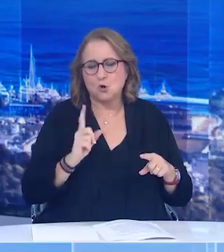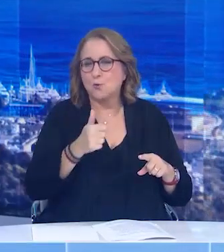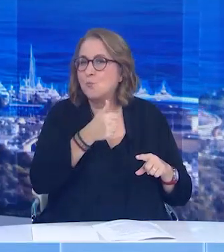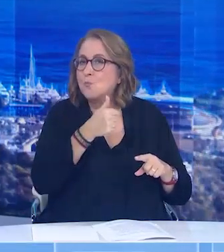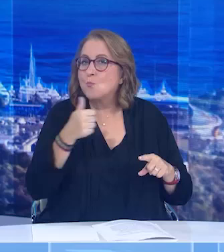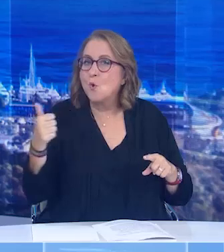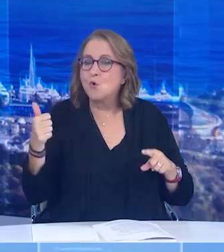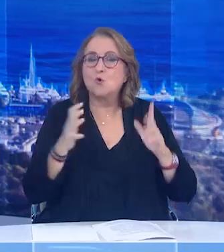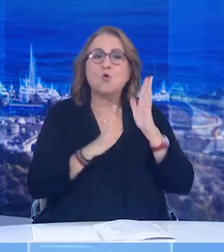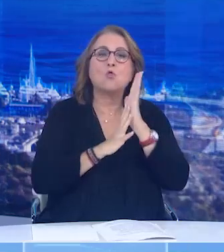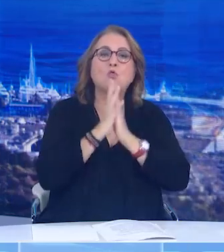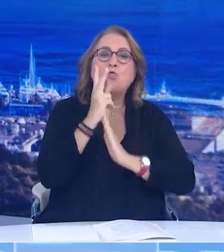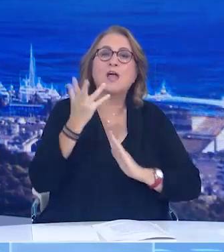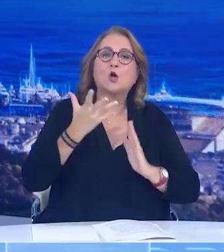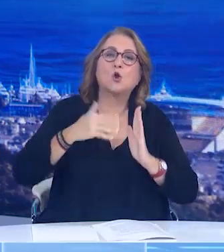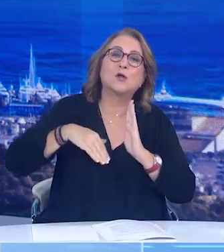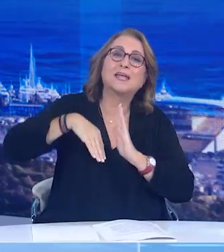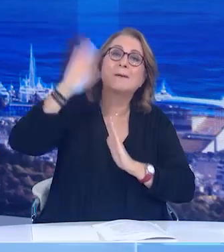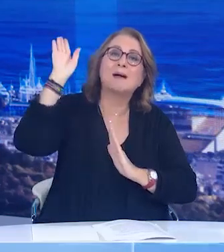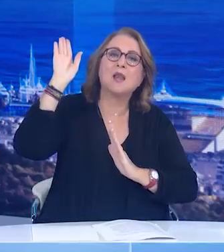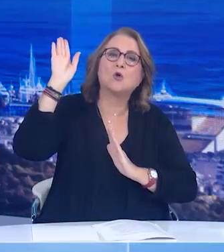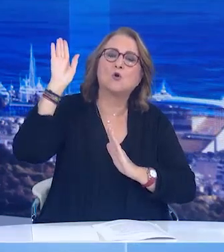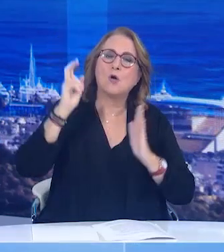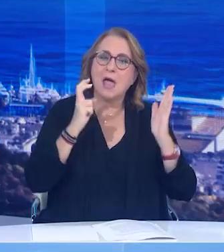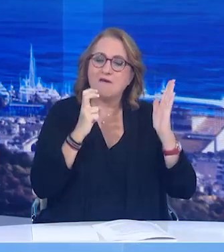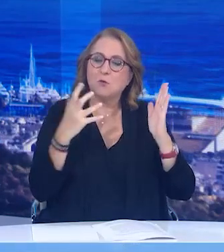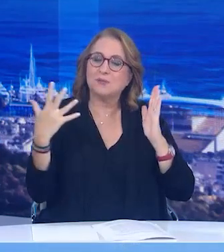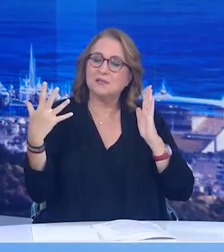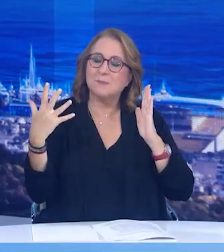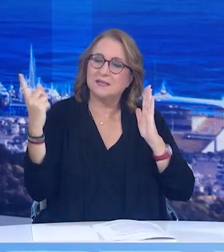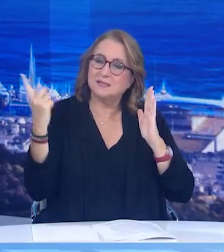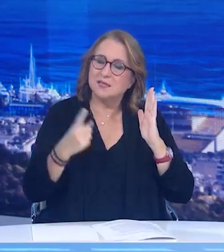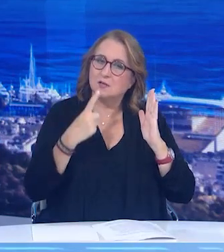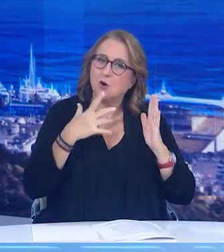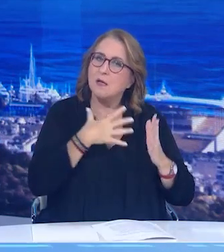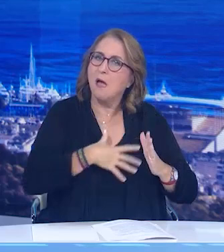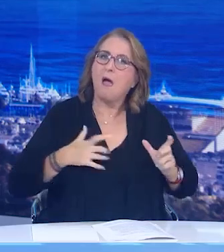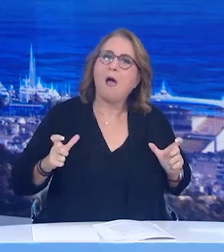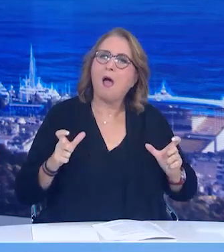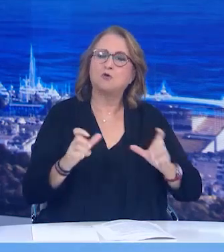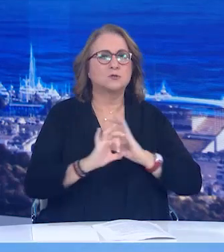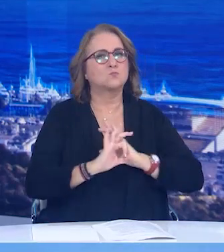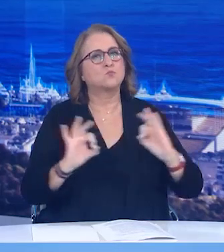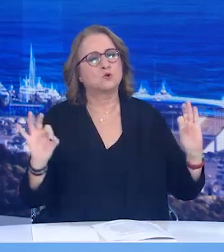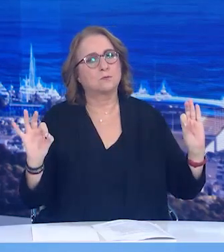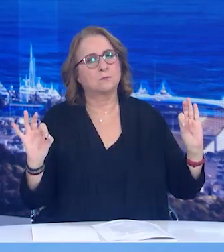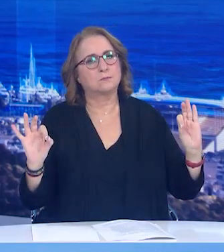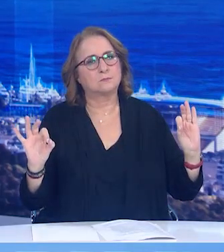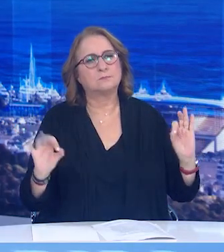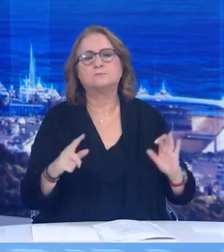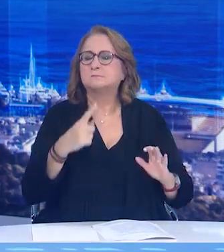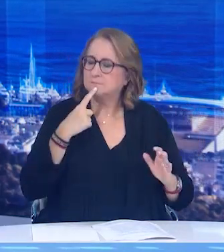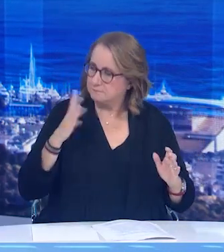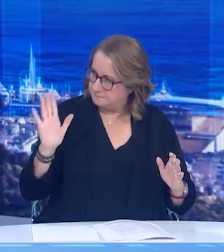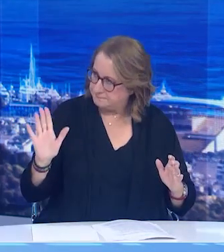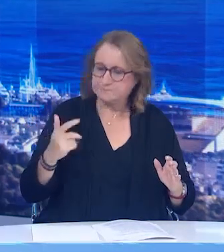για τον πληθυσμό από 12 ετών και άνω που μπορεί να εμβολιαστεί, ναι. Δεν είναι ενήλικη. Κοιτάξτε, οι εκτιμήσεις που έχουμε, αυτή τη στιγμή